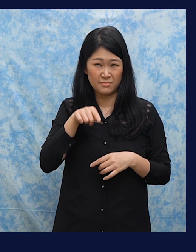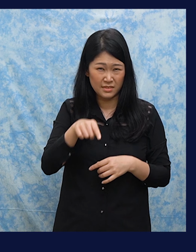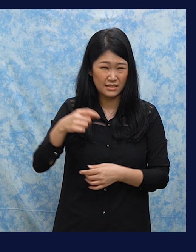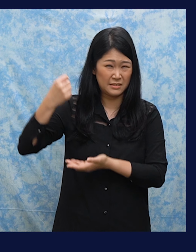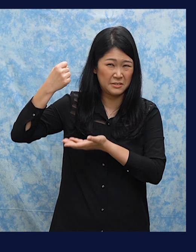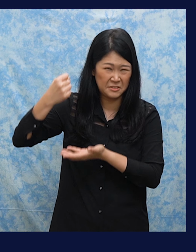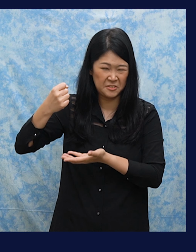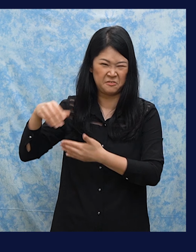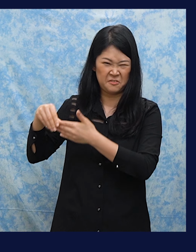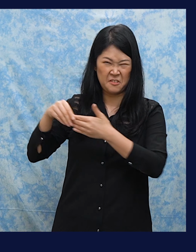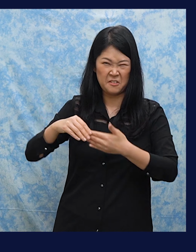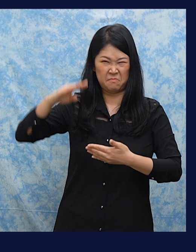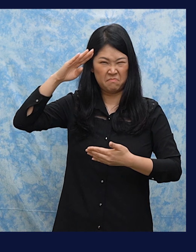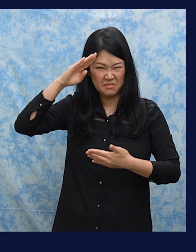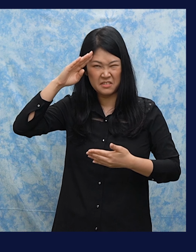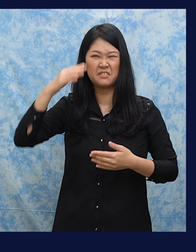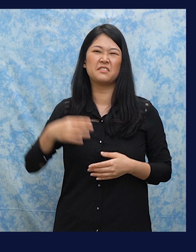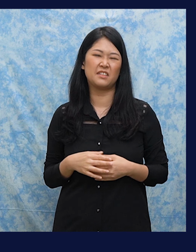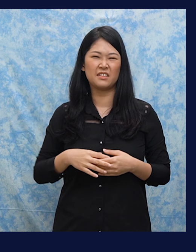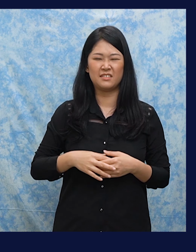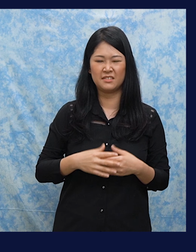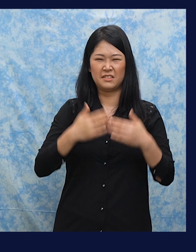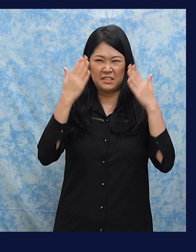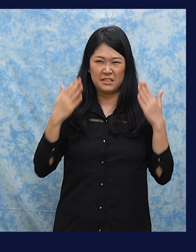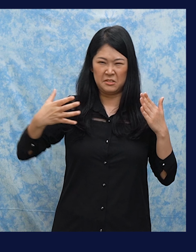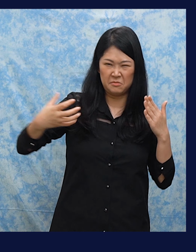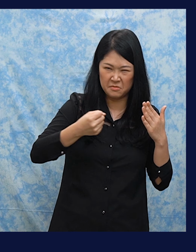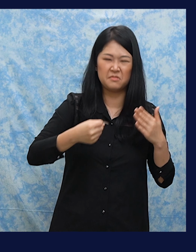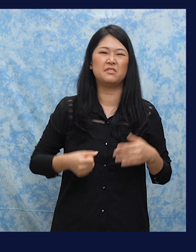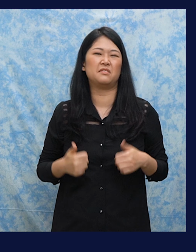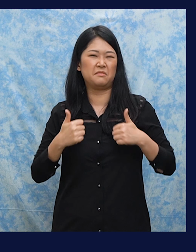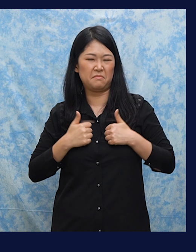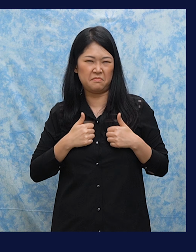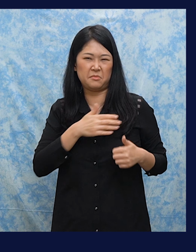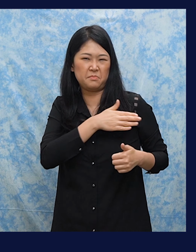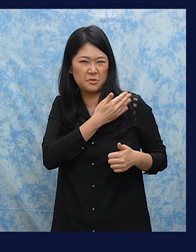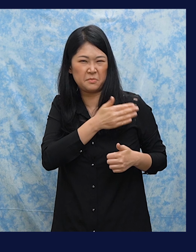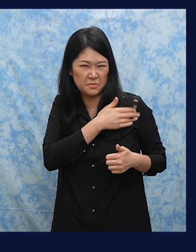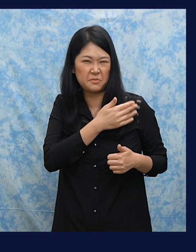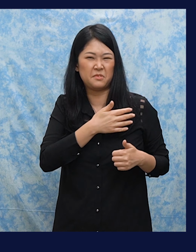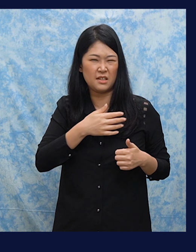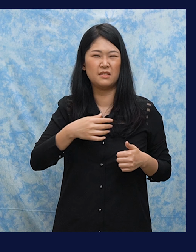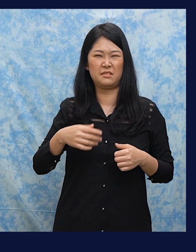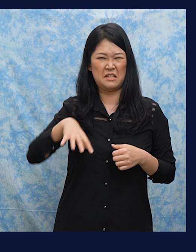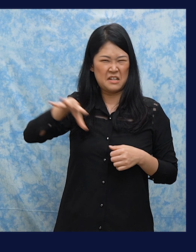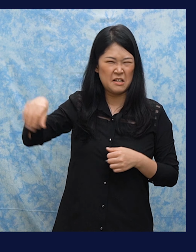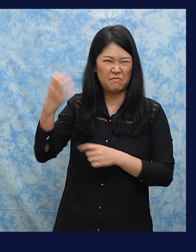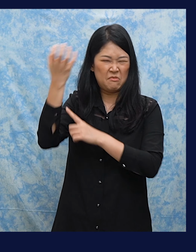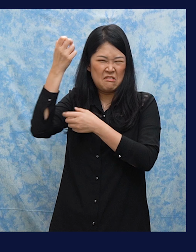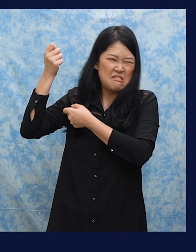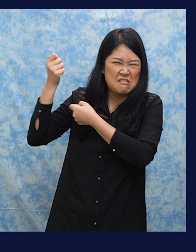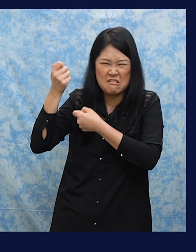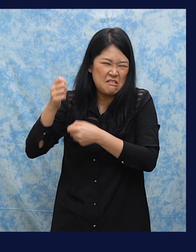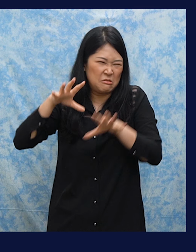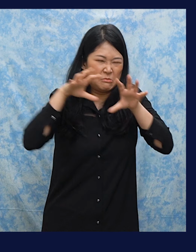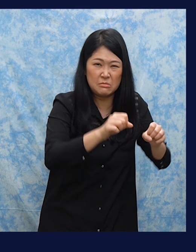而当中就是讲到犹大带着一队士兵和祭司长还有法利赛人的仆人，他们手持